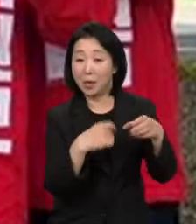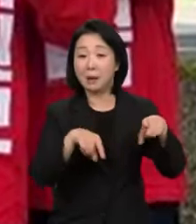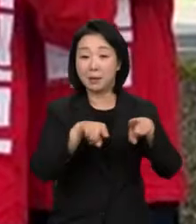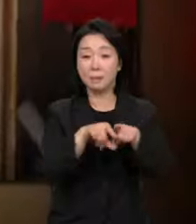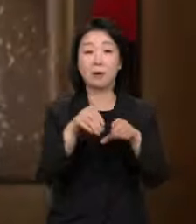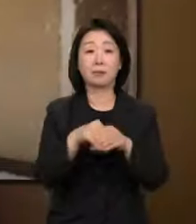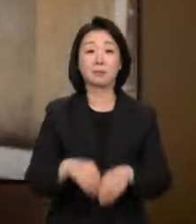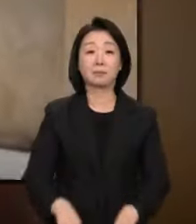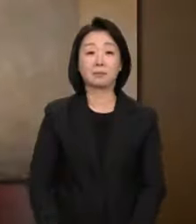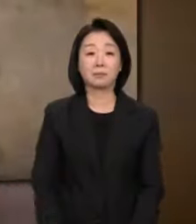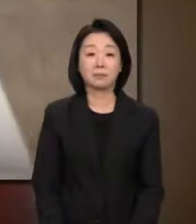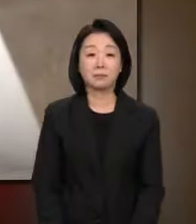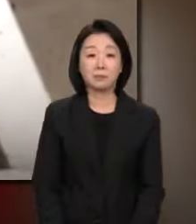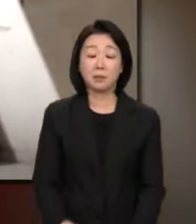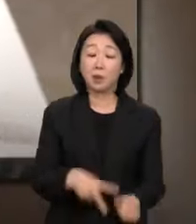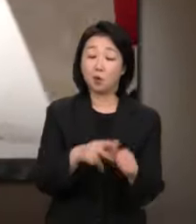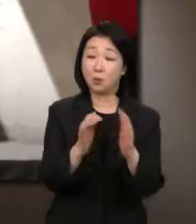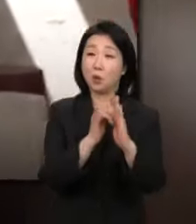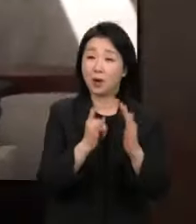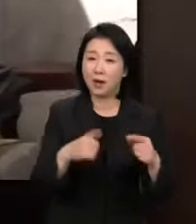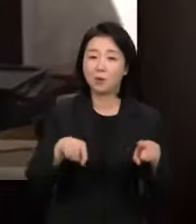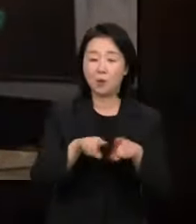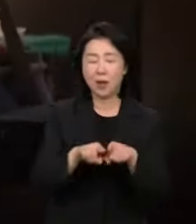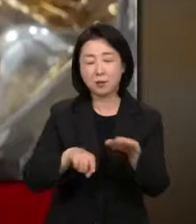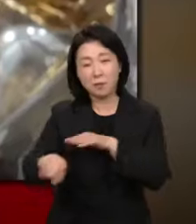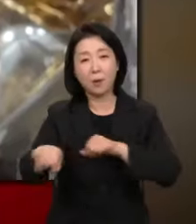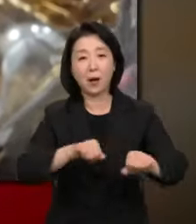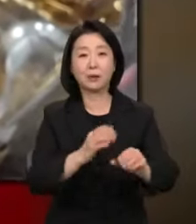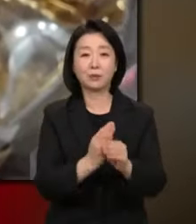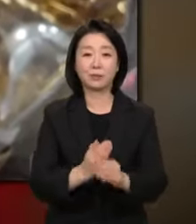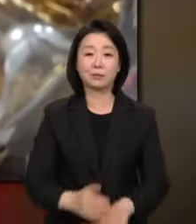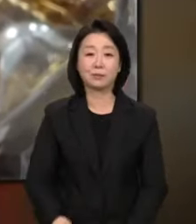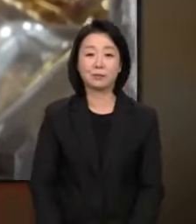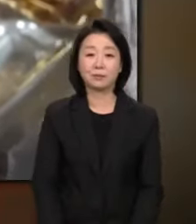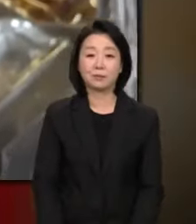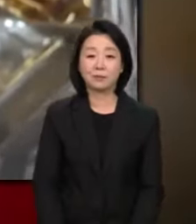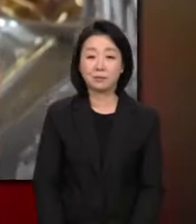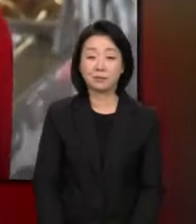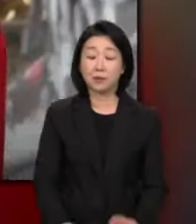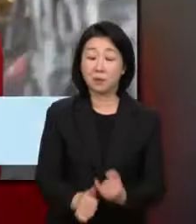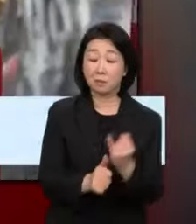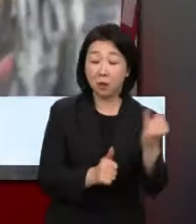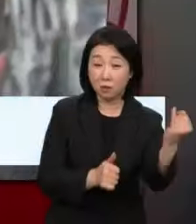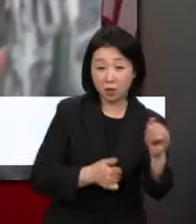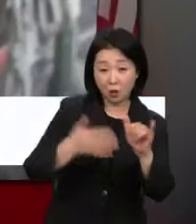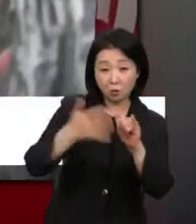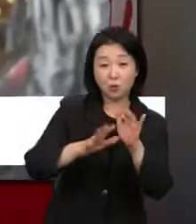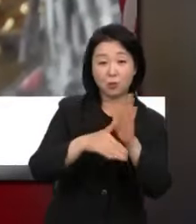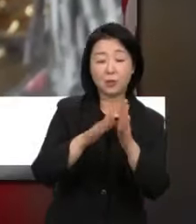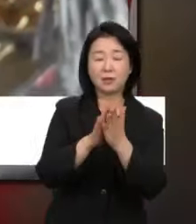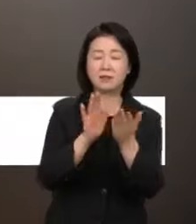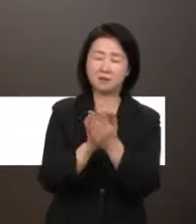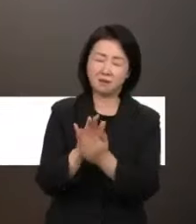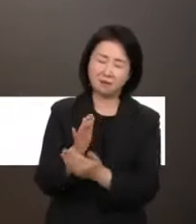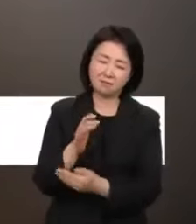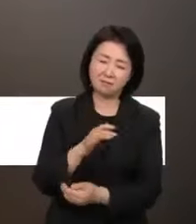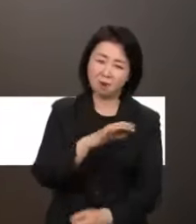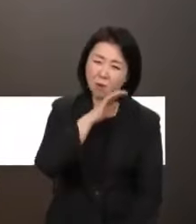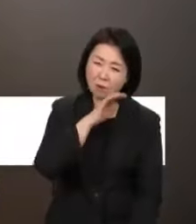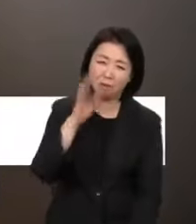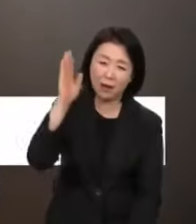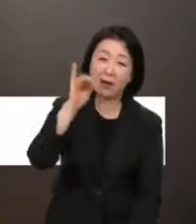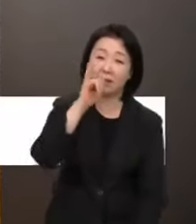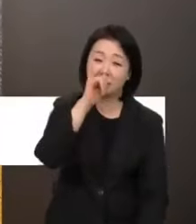접목했습니다. 후보 가족들도 전면에 나섰습니다. 배우자가 유튜브에 직접 호소문을 띄우고